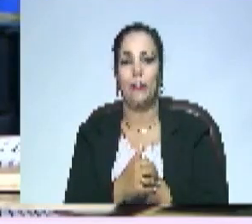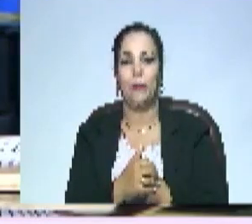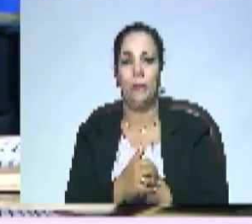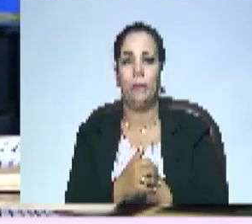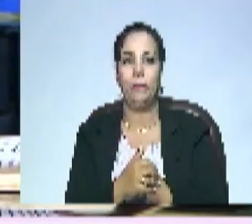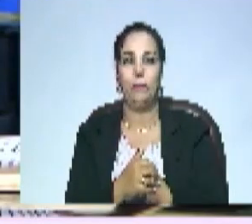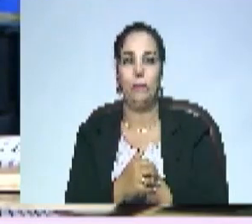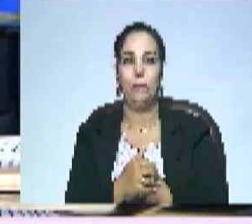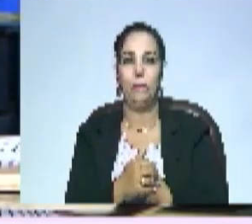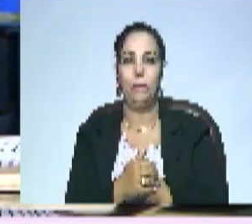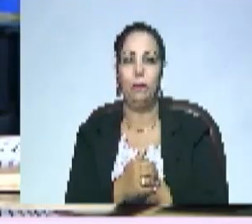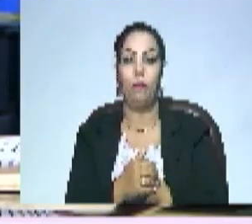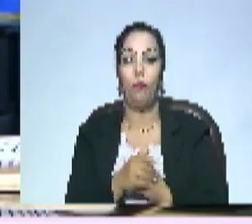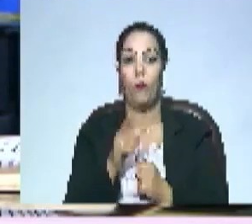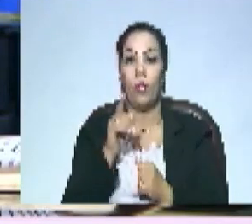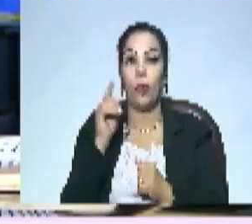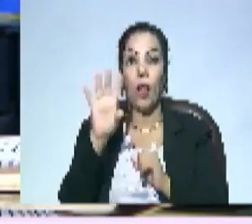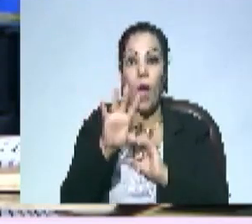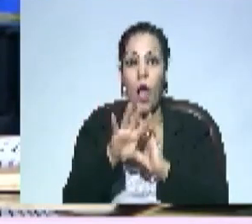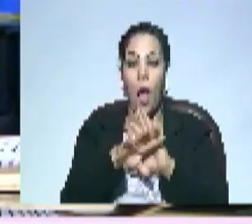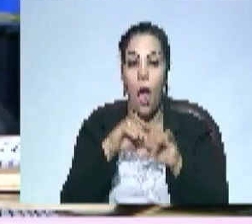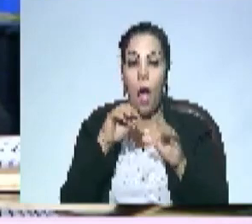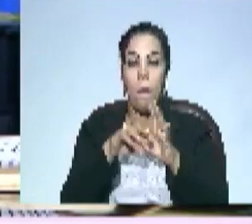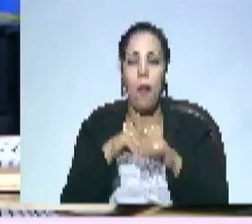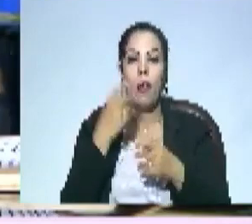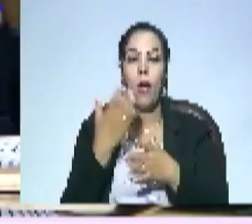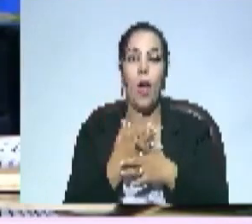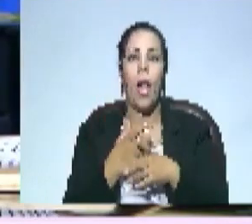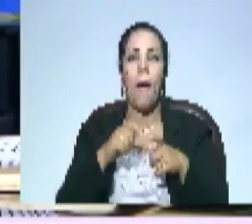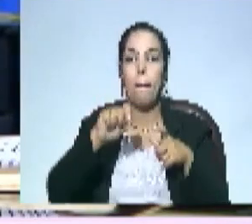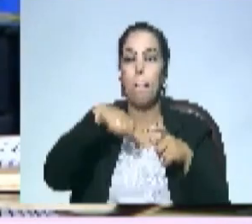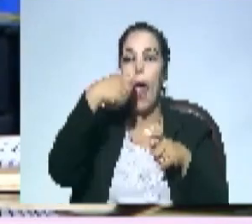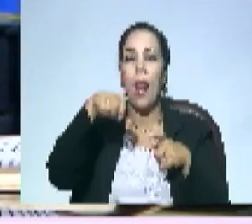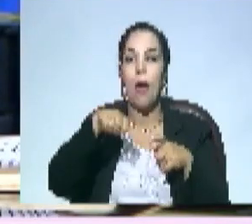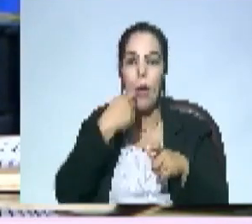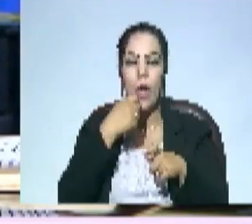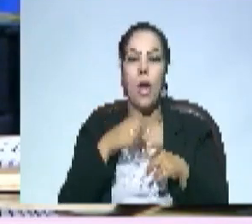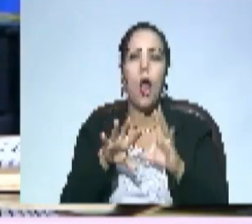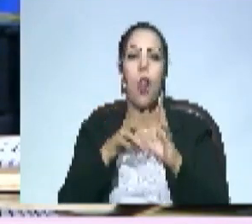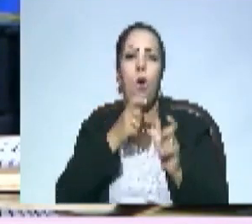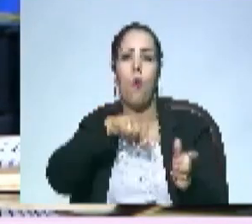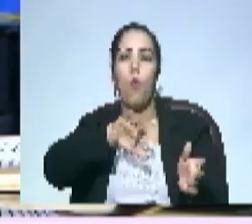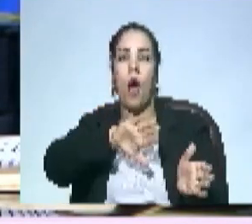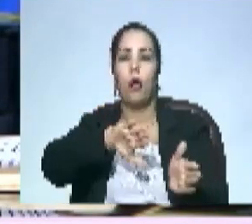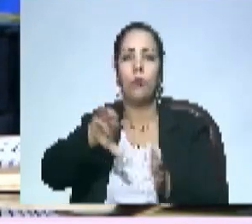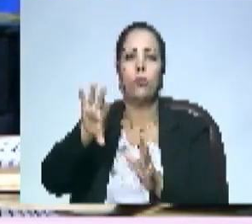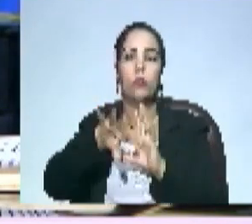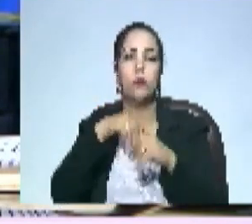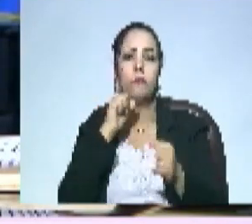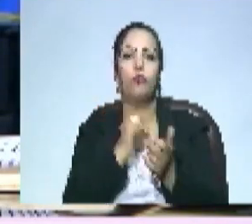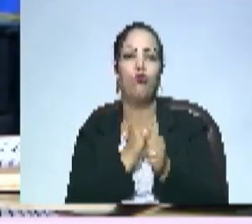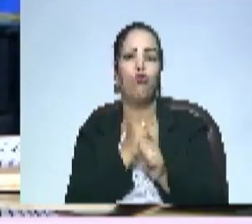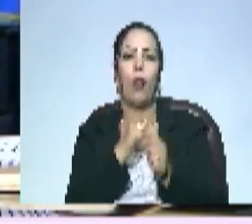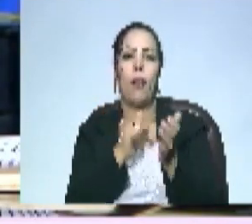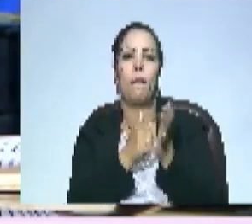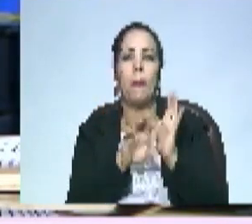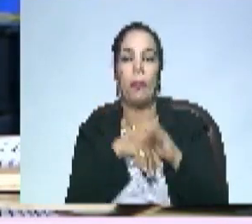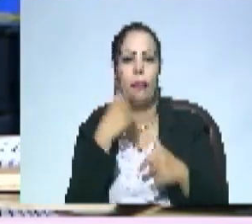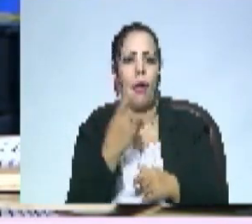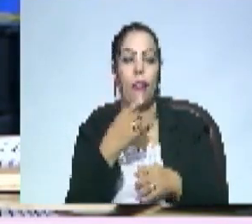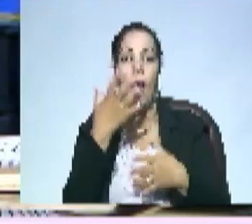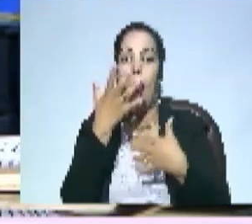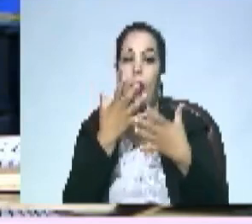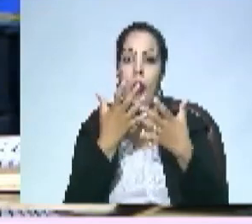جدا يعني انت كده جهزت المهلبيه لوحدها مهلبيه ممكن عادي زي ما بتشتغلو في البيت